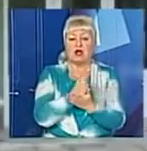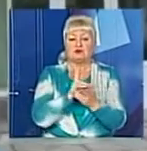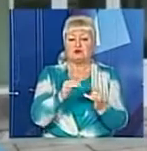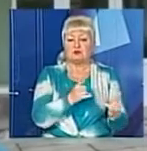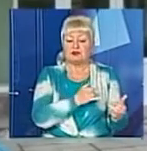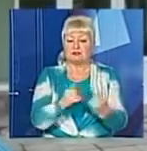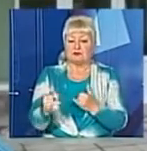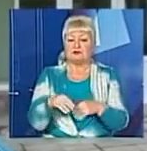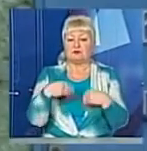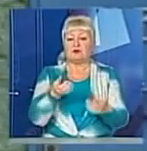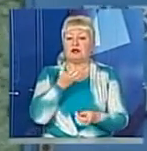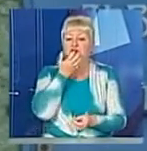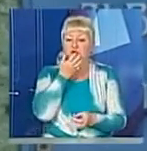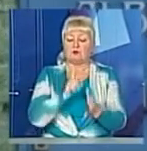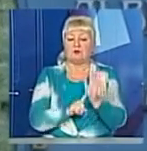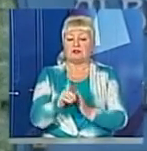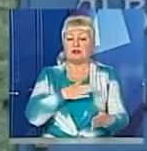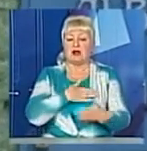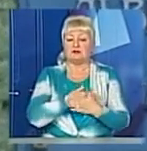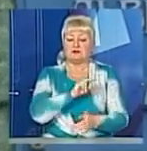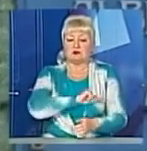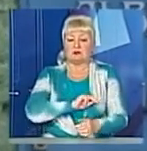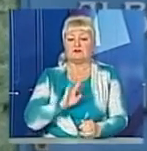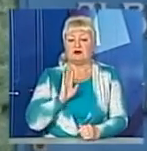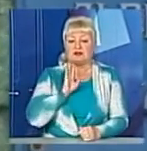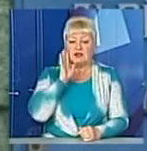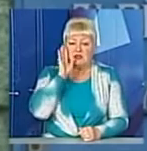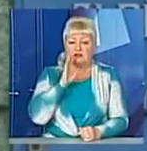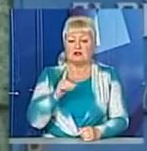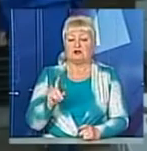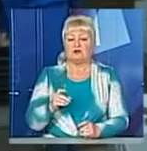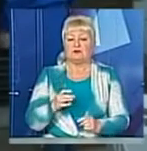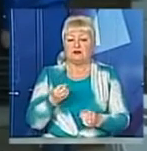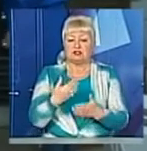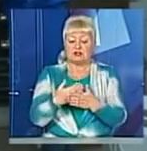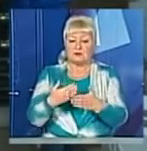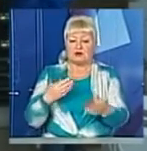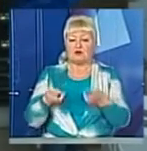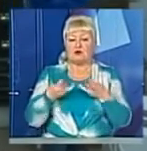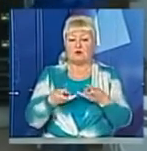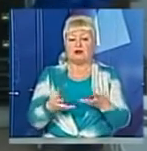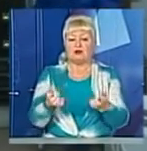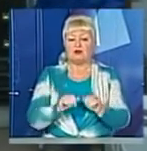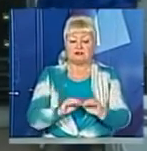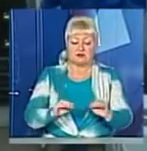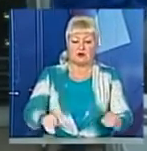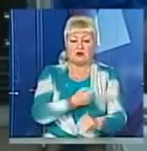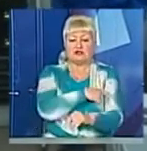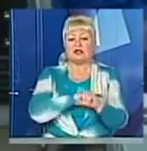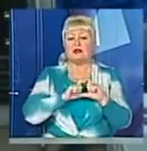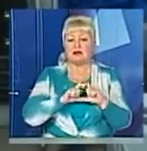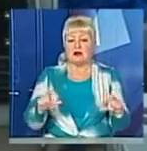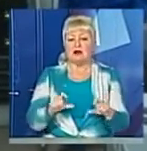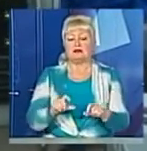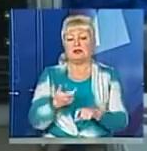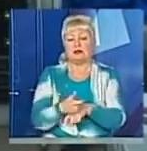подачу тепла в будинки, почали активно працювати з самого ранку. Ще напередодні опалення отримали всі садочки та лікарні міста, а також